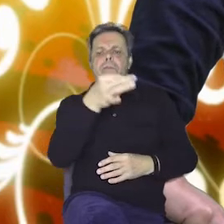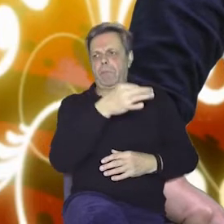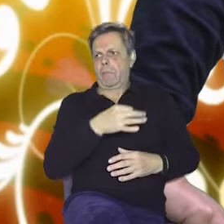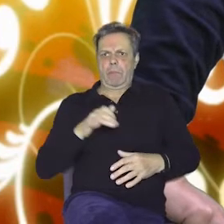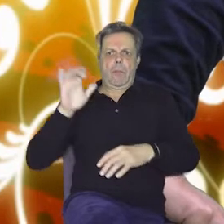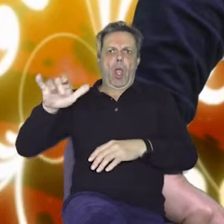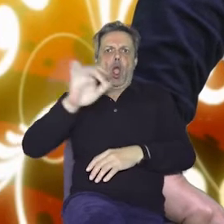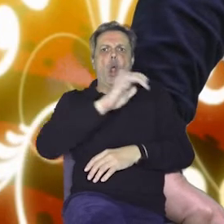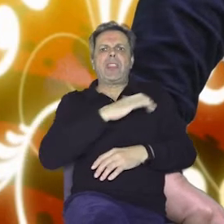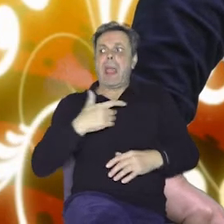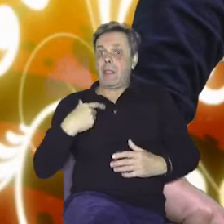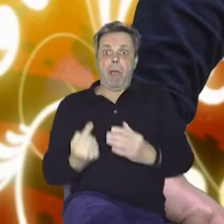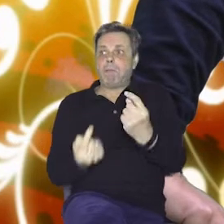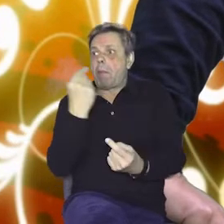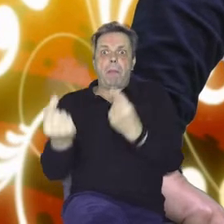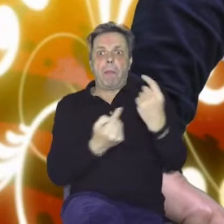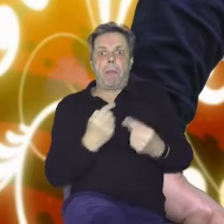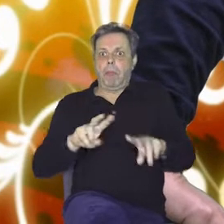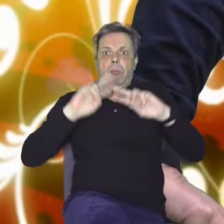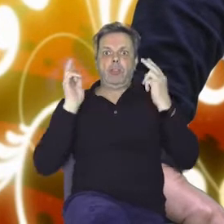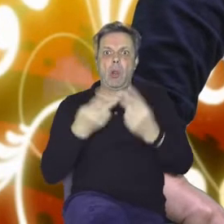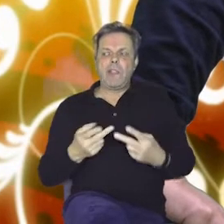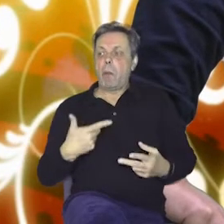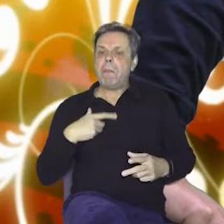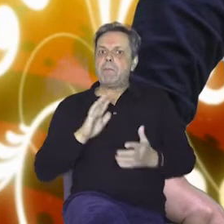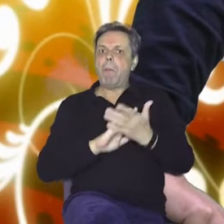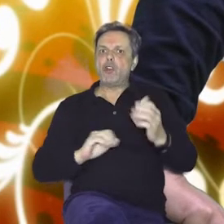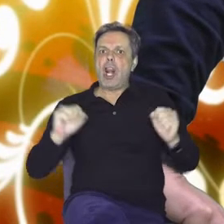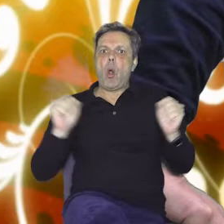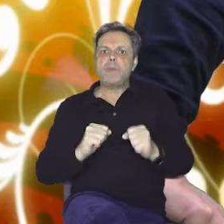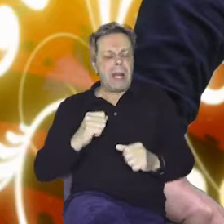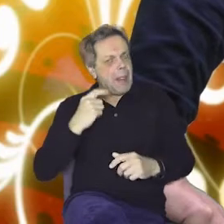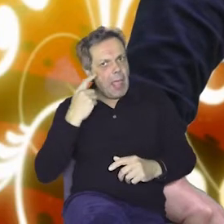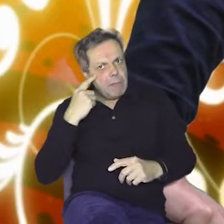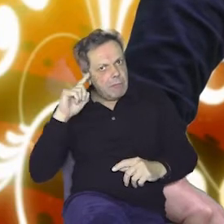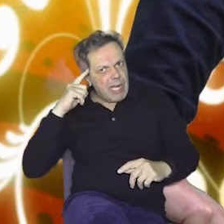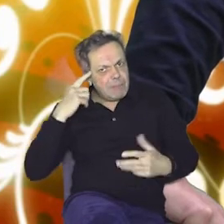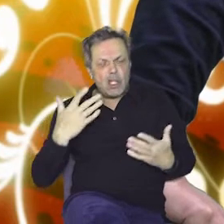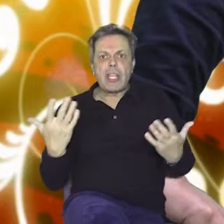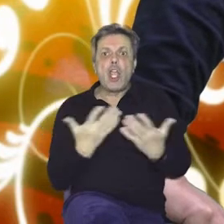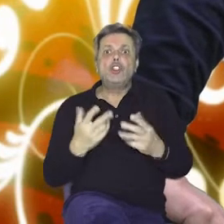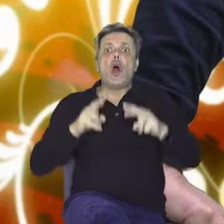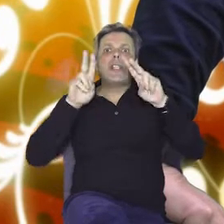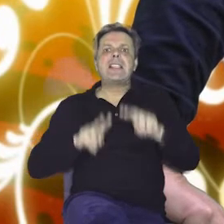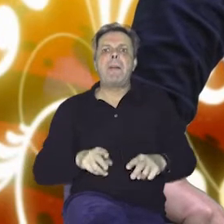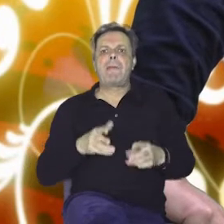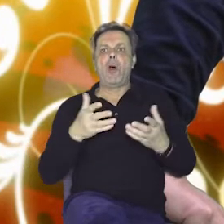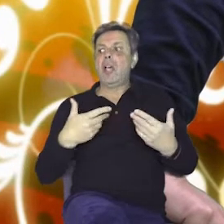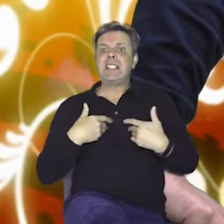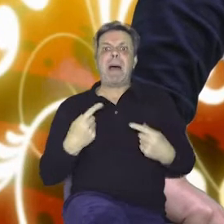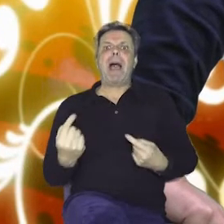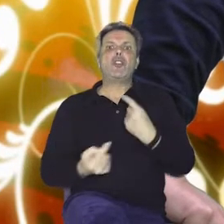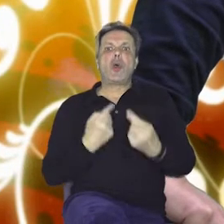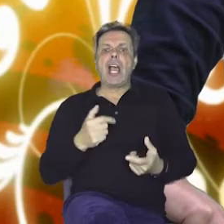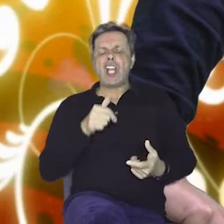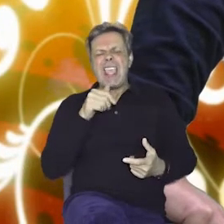pojavila, onda smo i mi počeli malo ozbiljnije razmatrati šta se zapravo to s nama događa. I sjetite